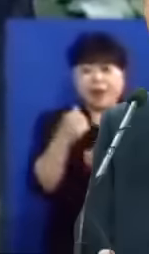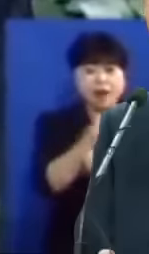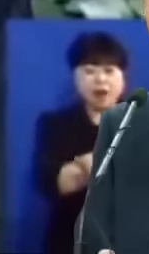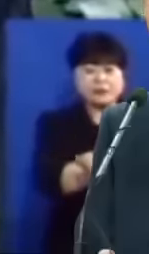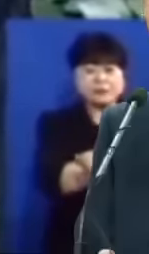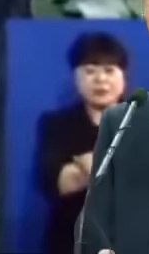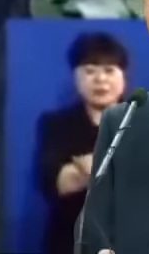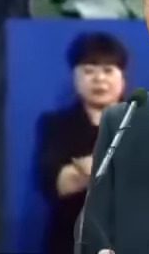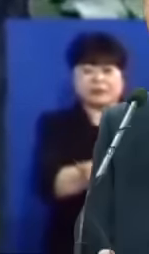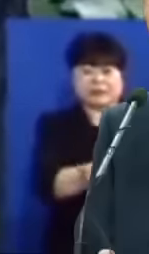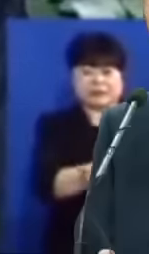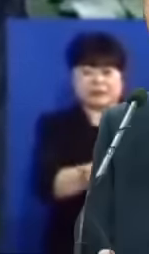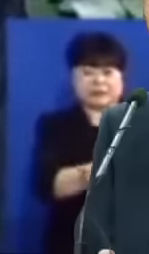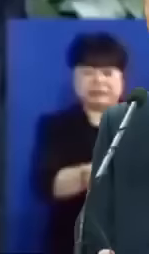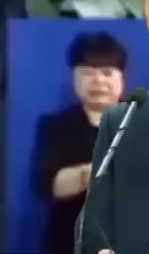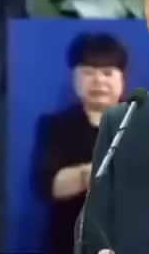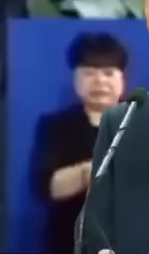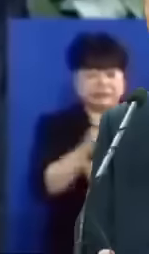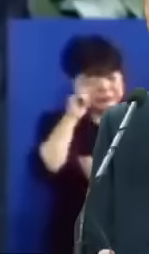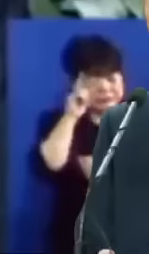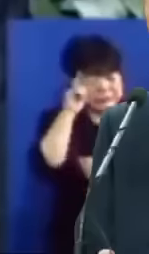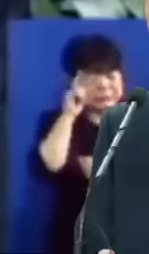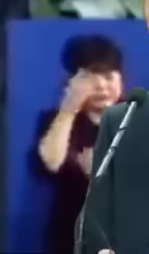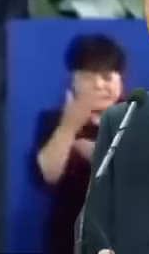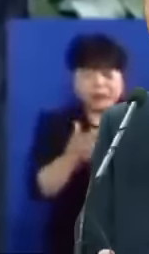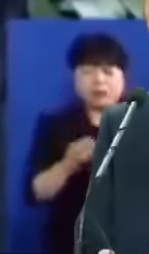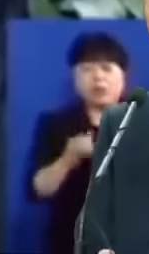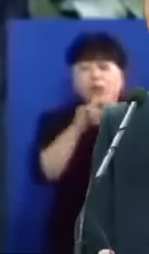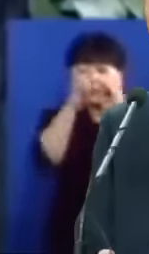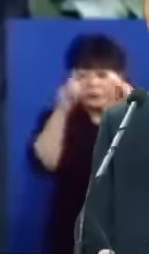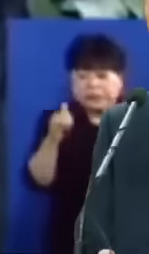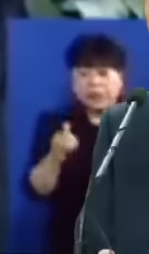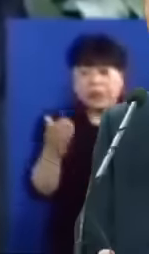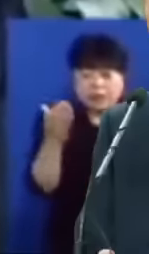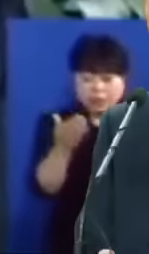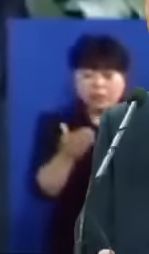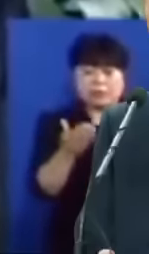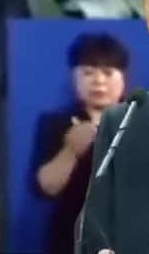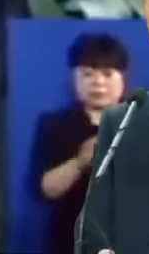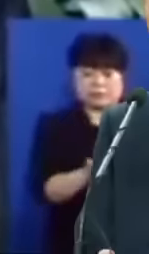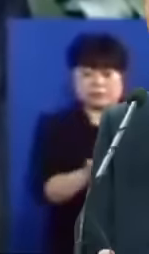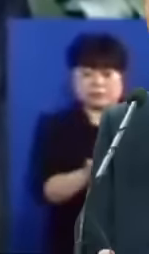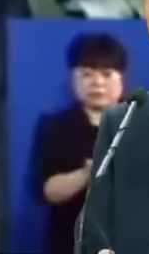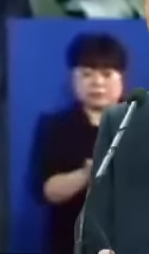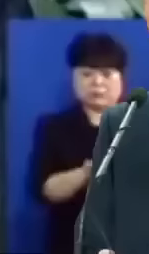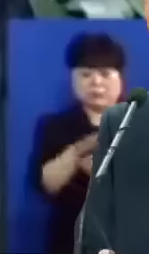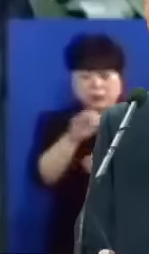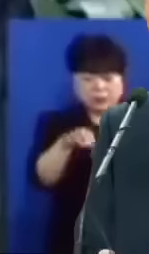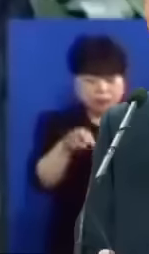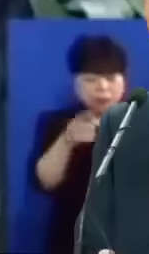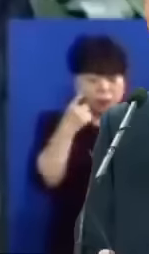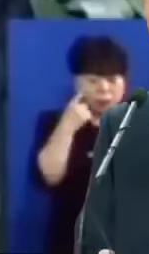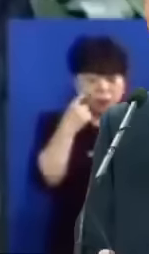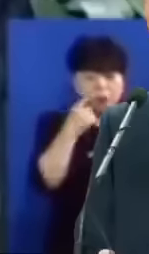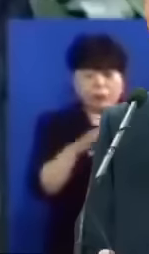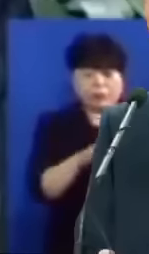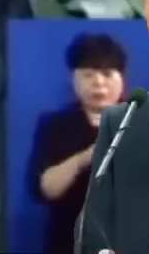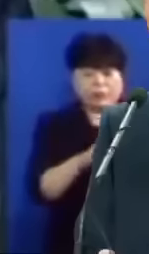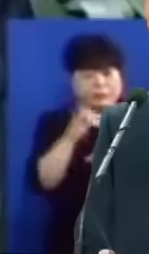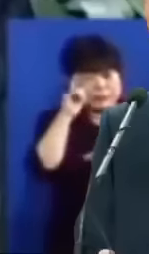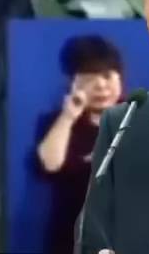엄청난 스트레스를 받고 있지 않습니까? 사회에서나 직장에서나 집에 들어오나 어디 가봐도